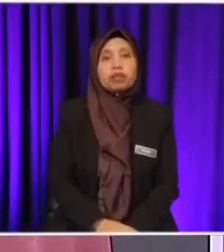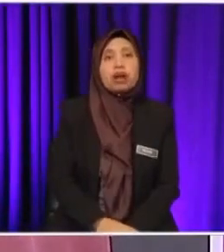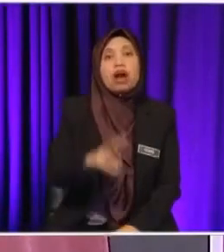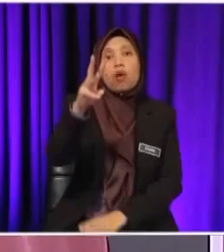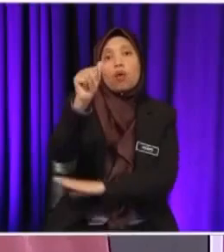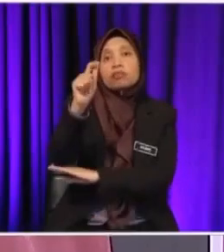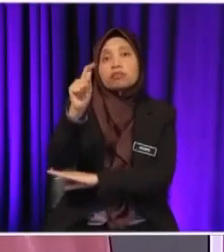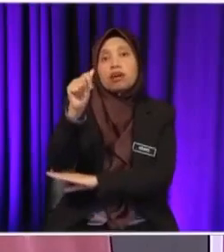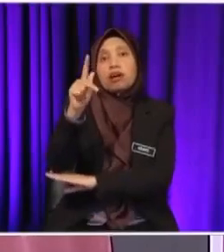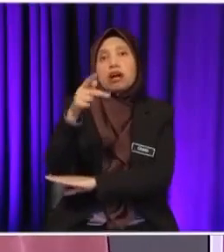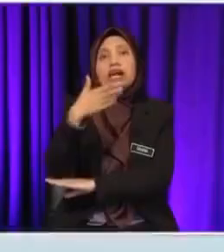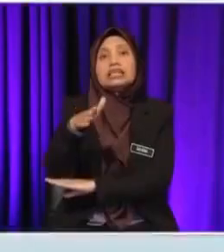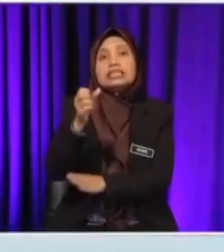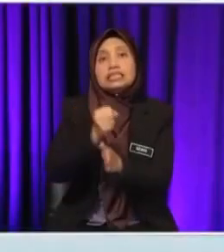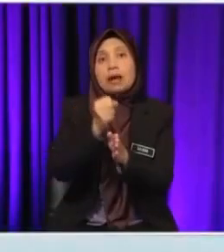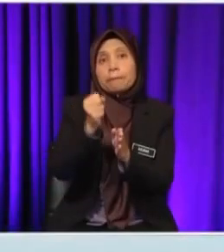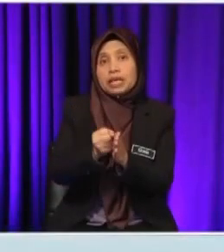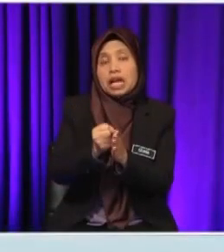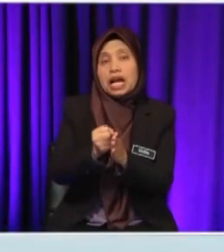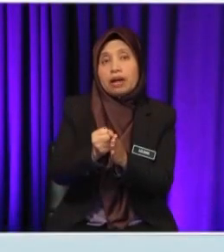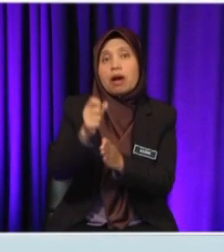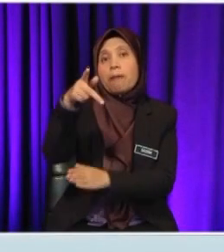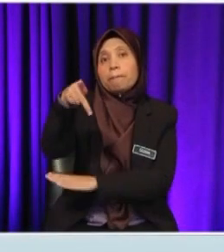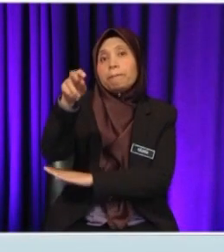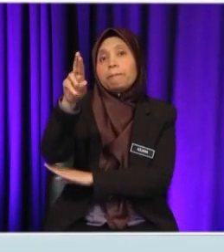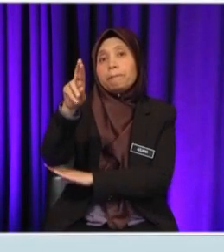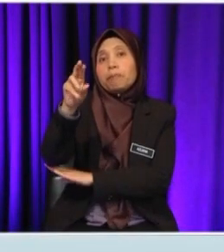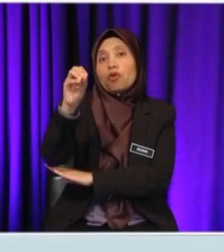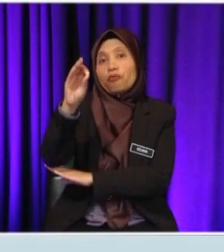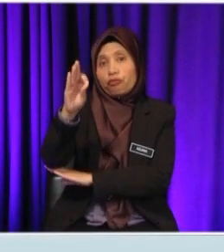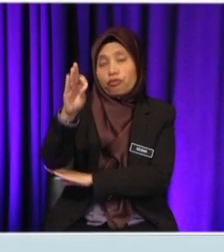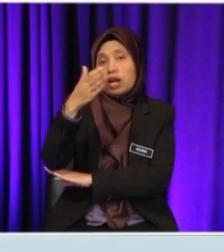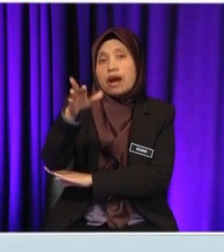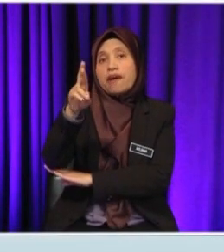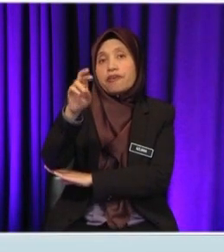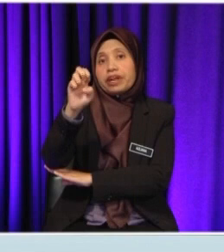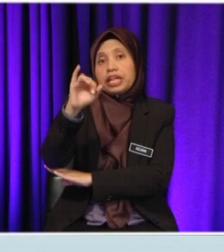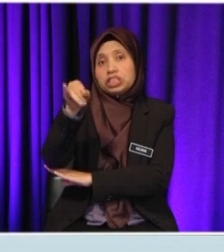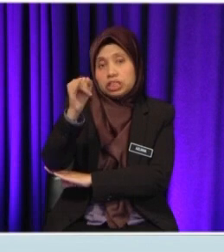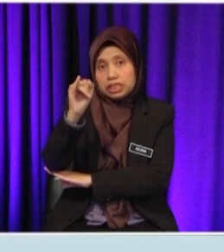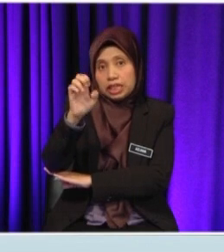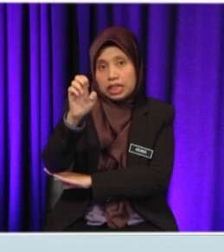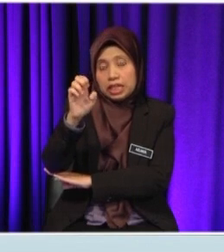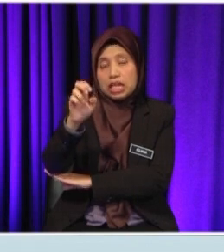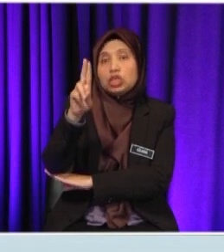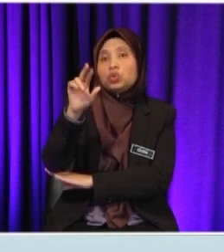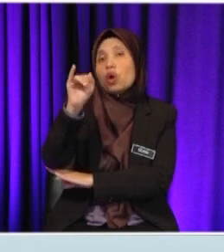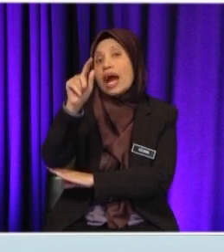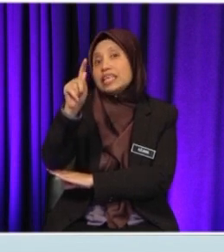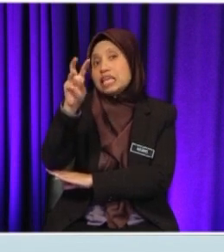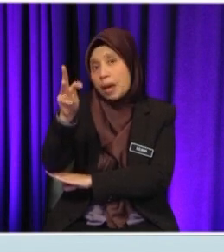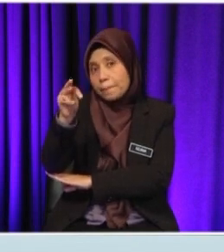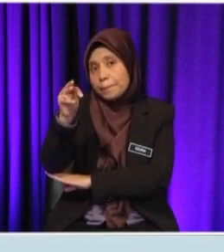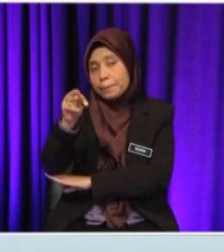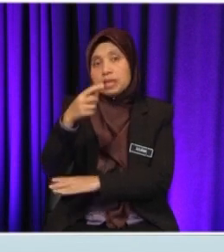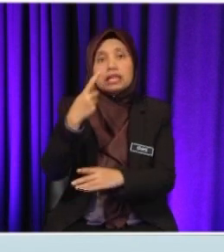watak sampingan Profesor Ray J, iaitu seorang pakar undang-undang daripada Universiti Teknologi Mara, UiTM. Okey, beliau